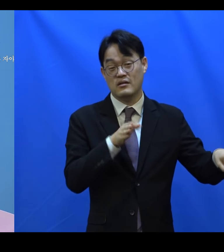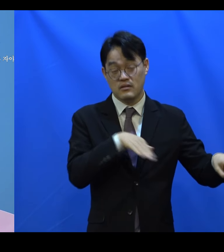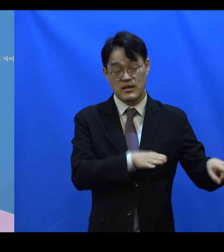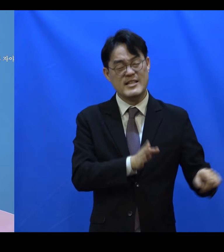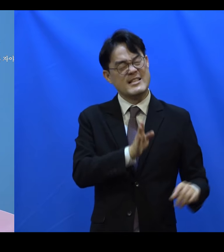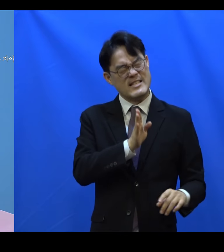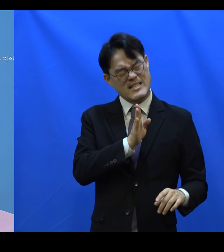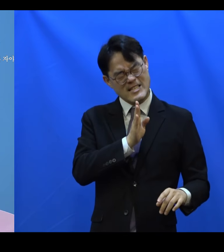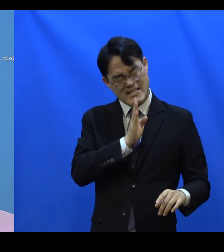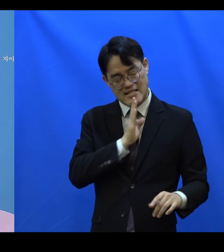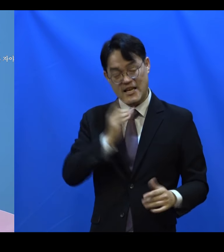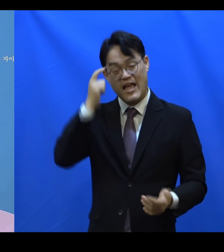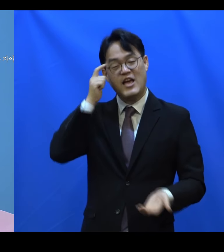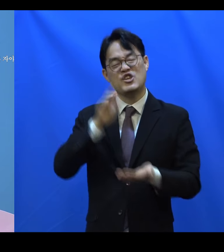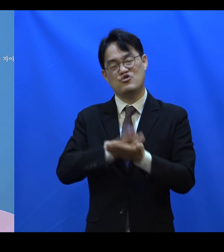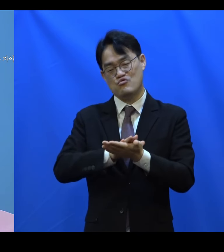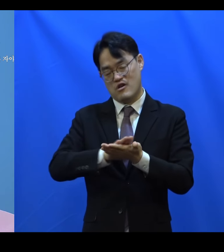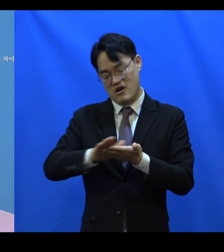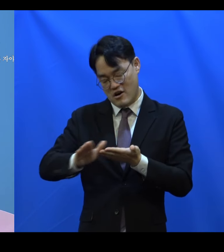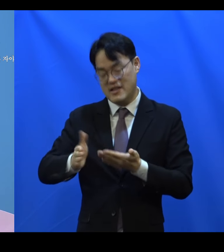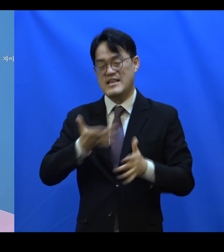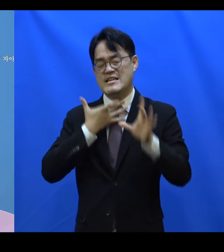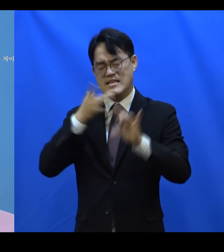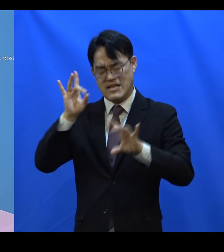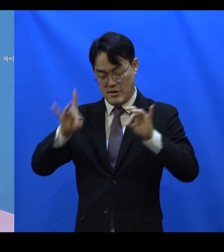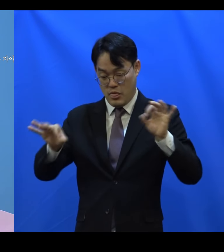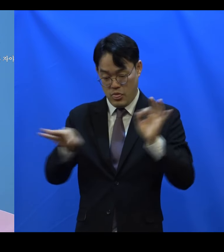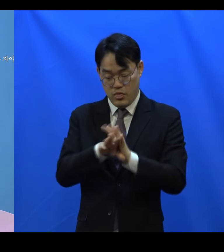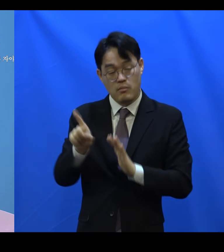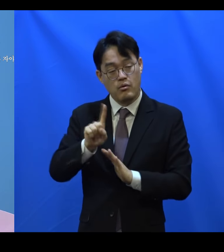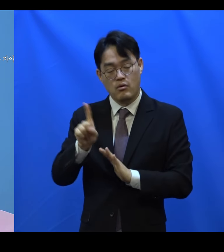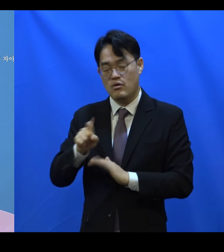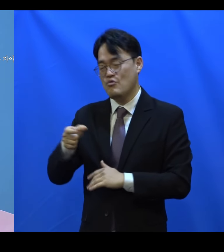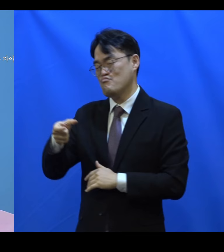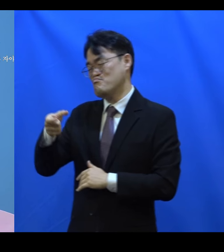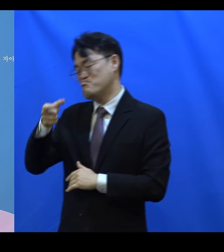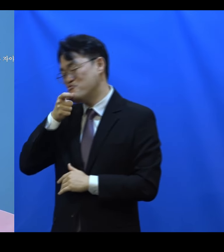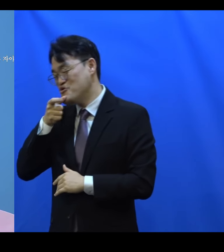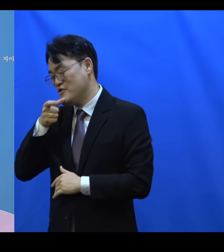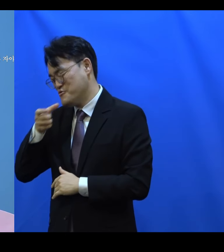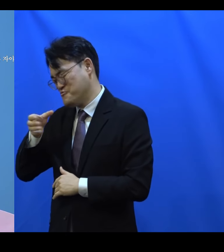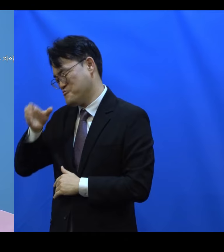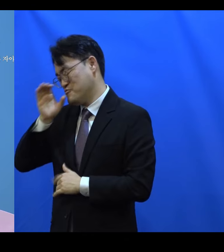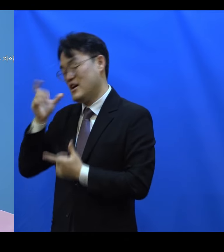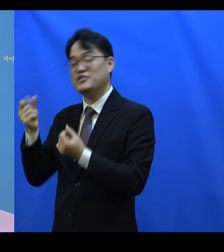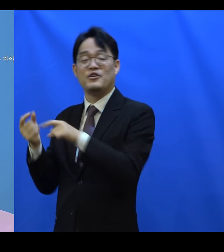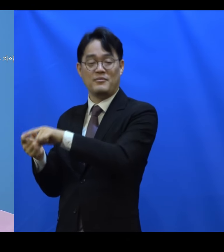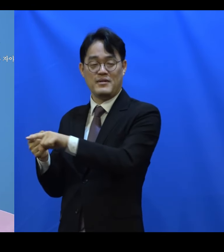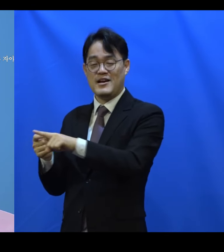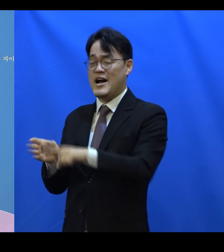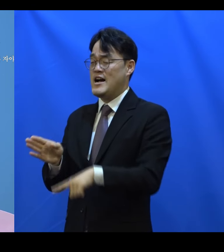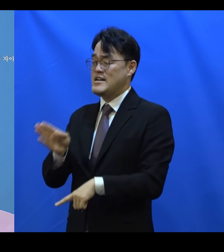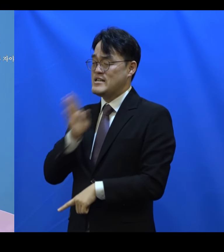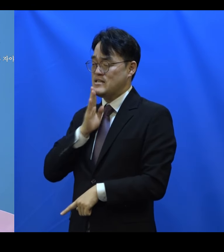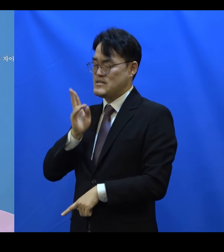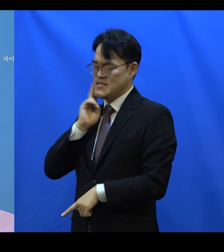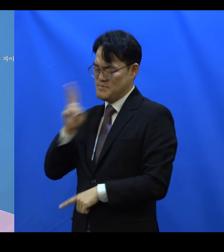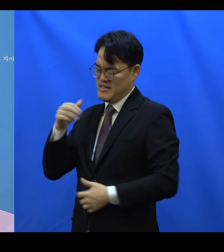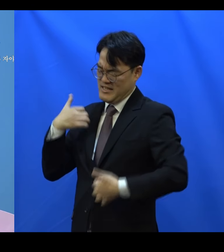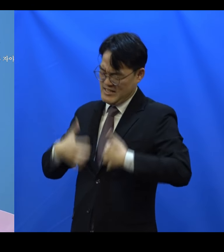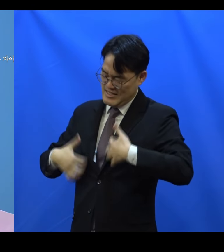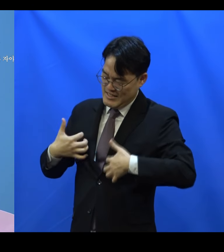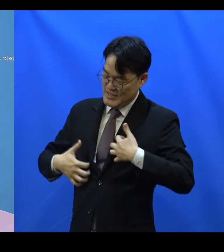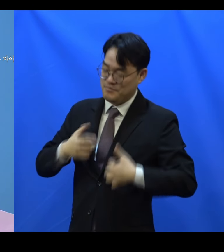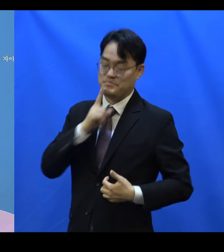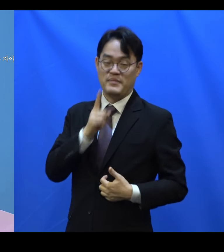그 열매는 내 입에 달았도다. 자, 달았다는 말은 뭘까요? 영적인 미각이 살아난